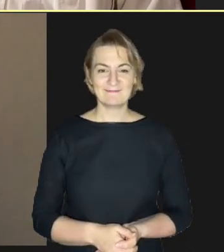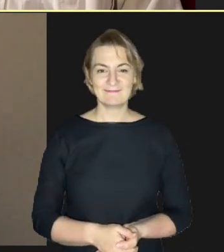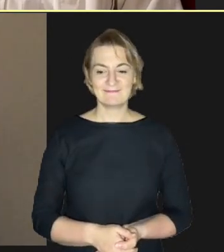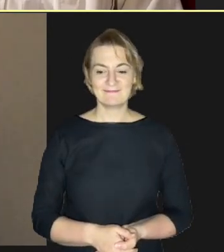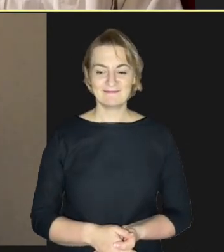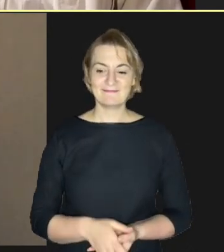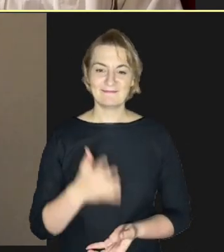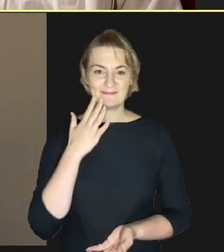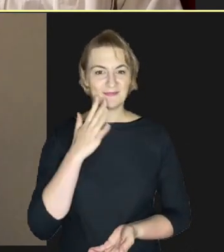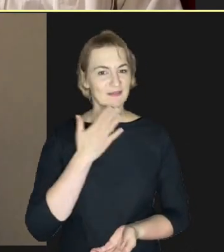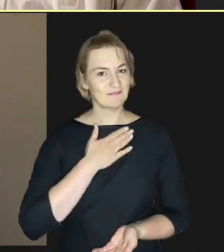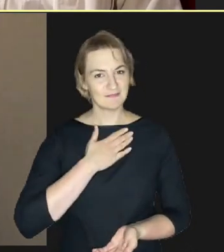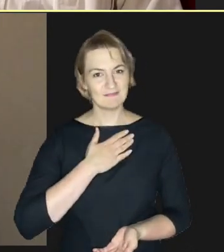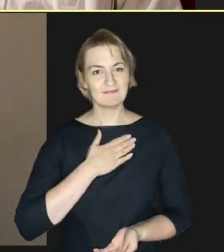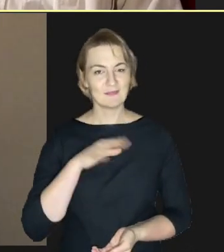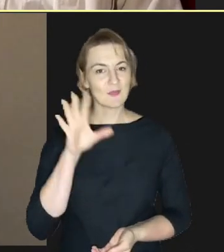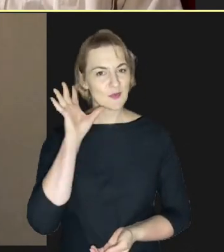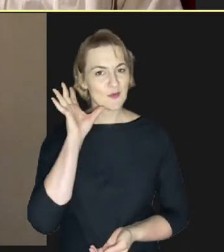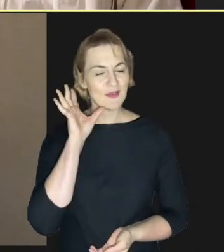dla nas ogromna przyjemność.